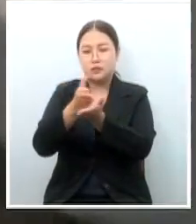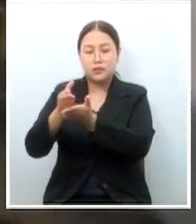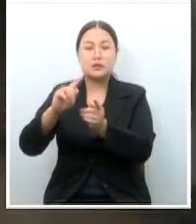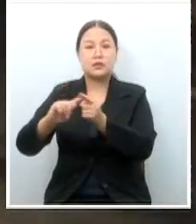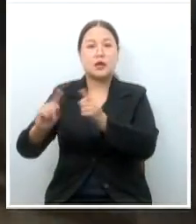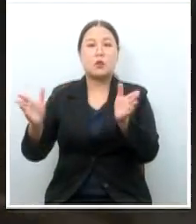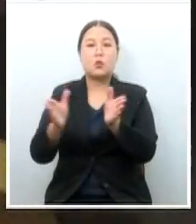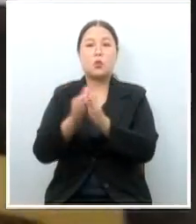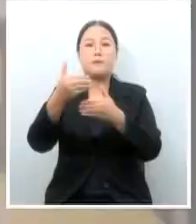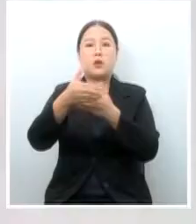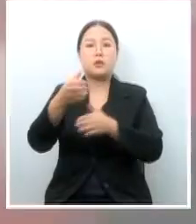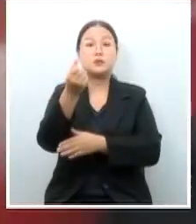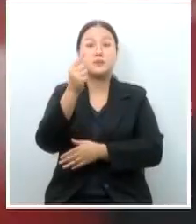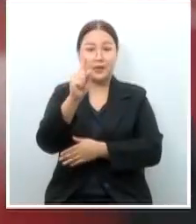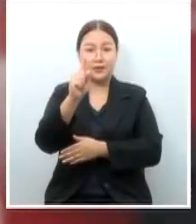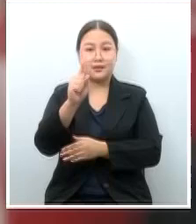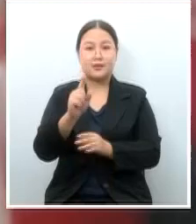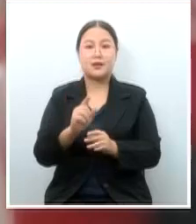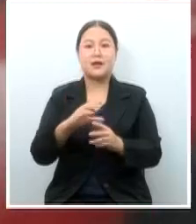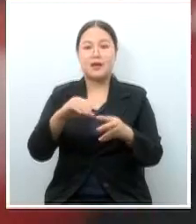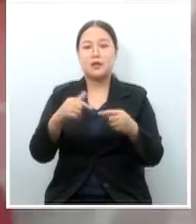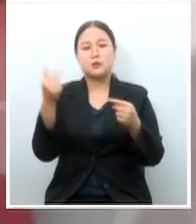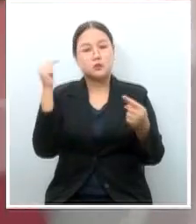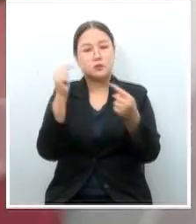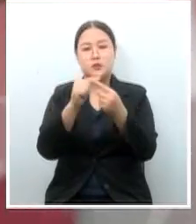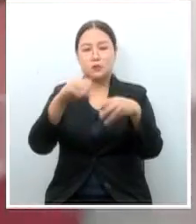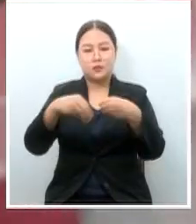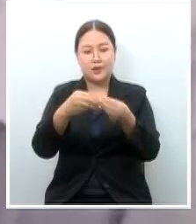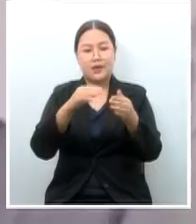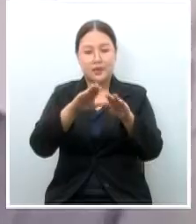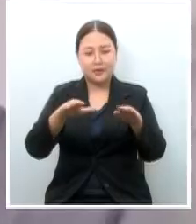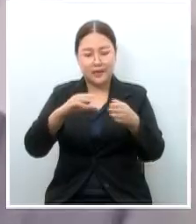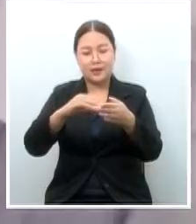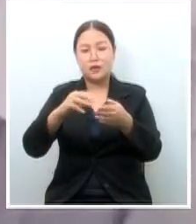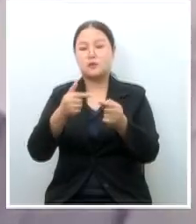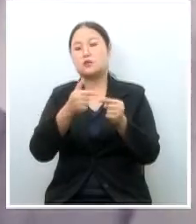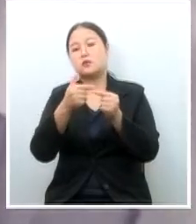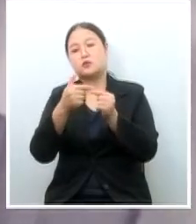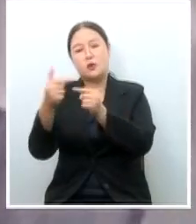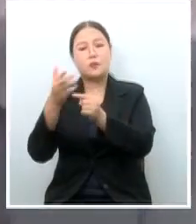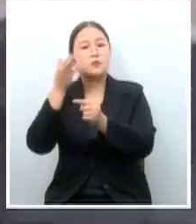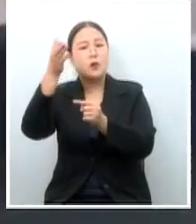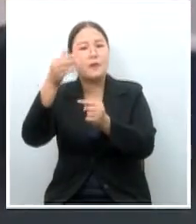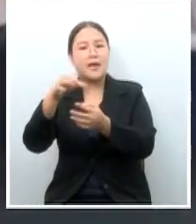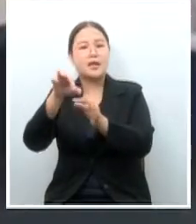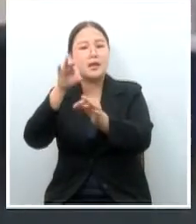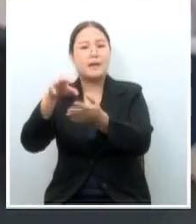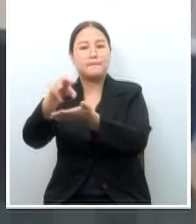ยมุ่งเน้นให้นักเรียนเข้าศึกษาต่อระดับอุดมศึกษาในมหาวิทยาลัยชั้นนำของประเทศอย่างมีคุณภา